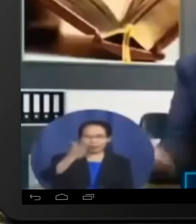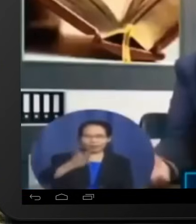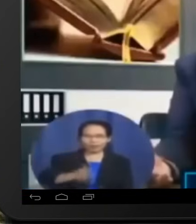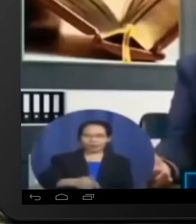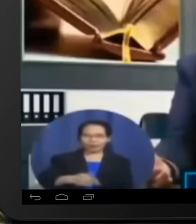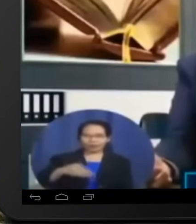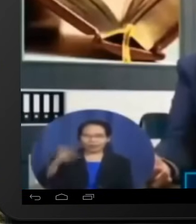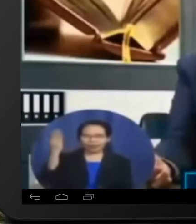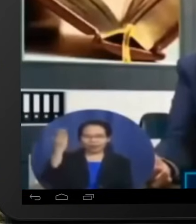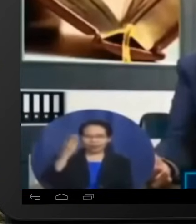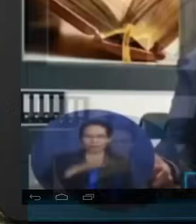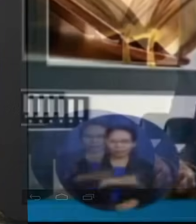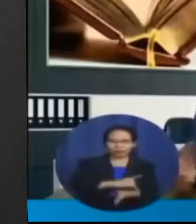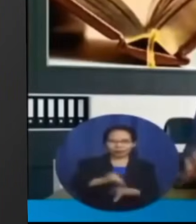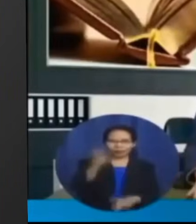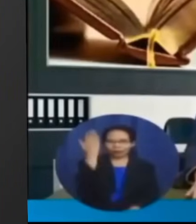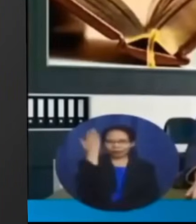in disguise.